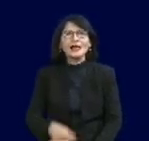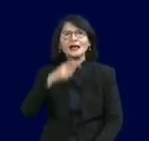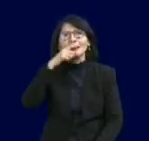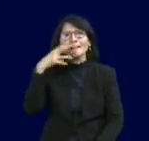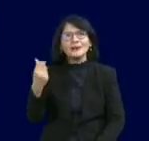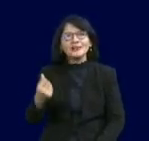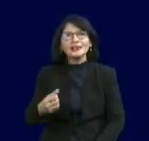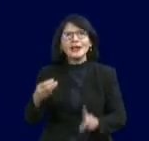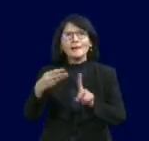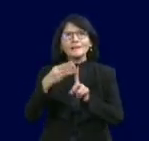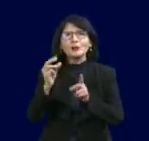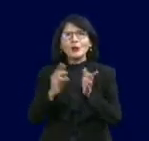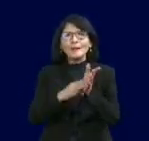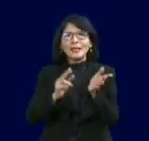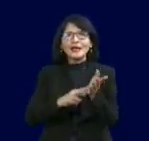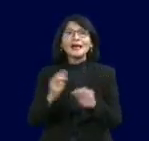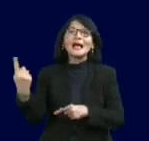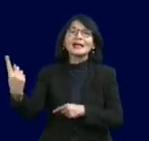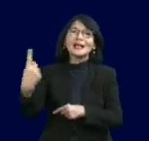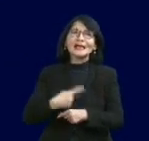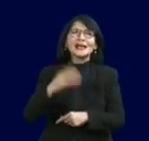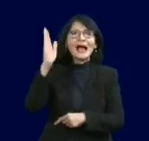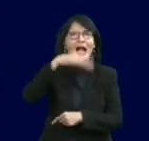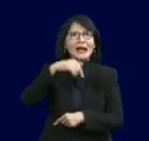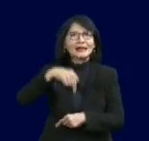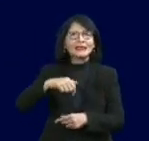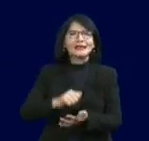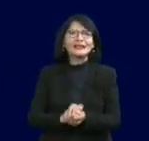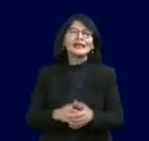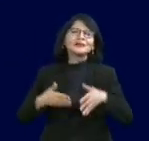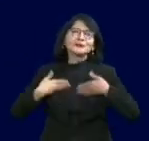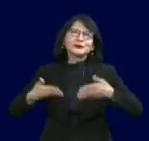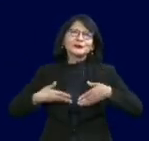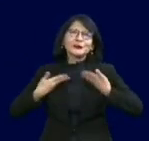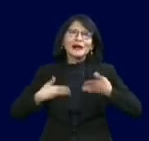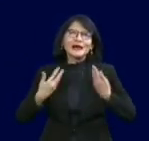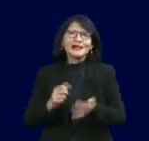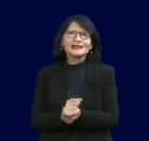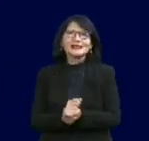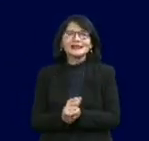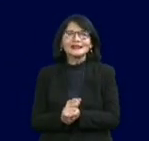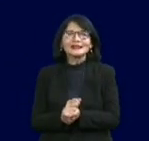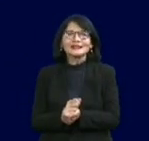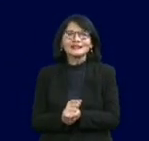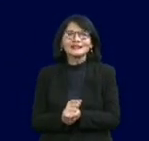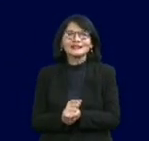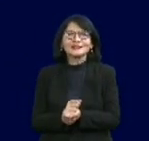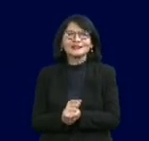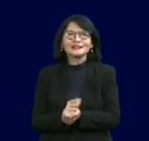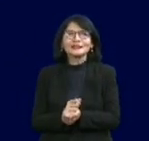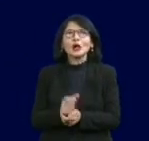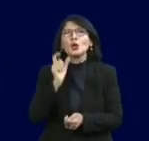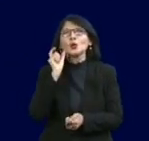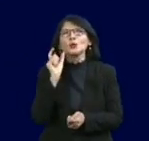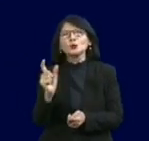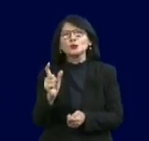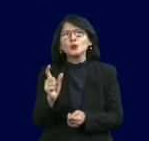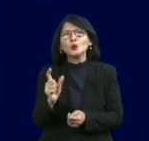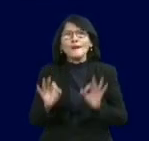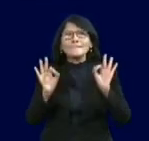BUMN untuk kehadirannya hari ini yang sungguh menggembirakan bagi ujung tombak pendidikan